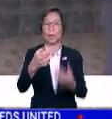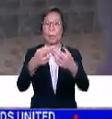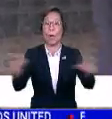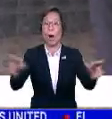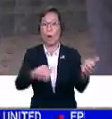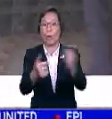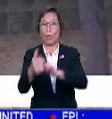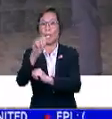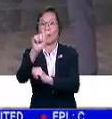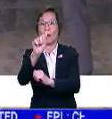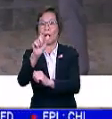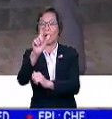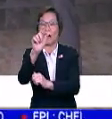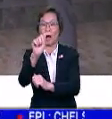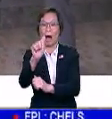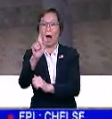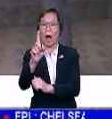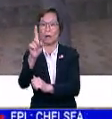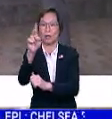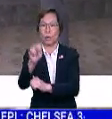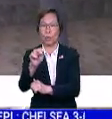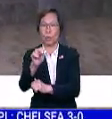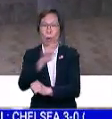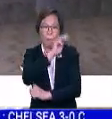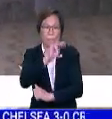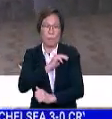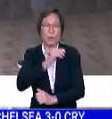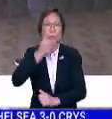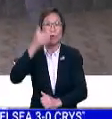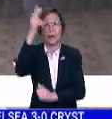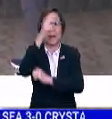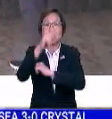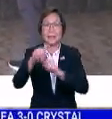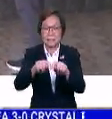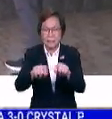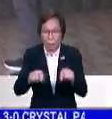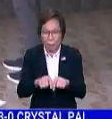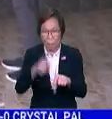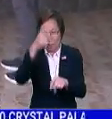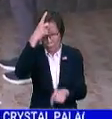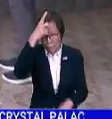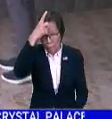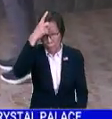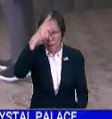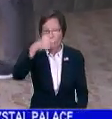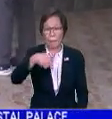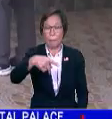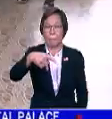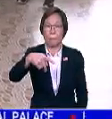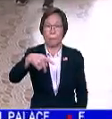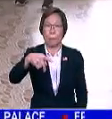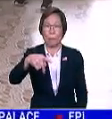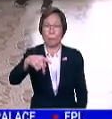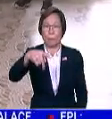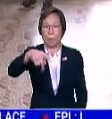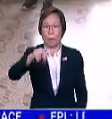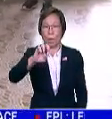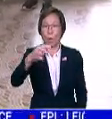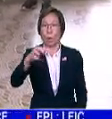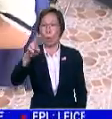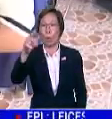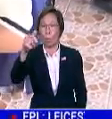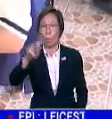oleh Ahli Dewan Undangan Negeri Marudi merangkap Menteri Muda Kerajaan Tempatan Datuk Penguang Manggil. Datuk Penguang